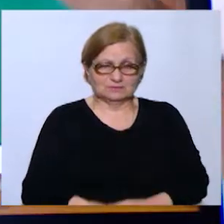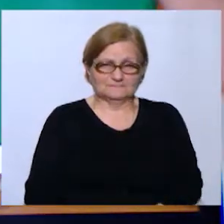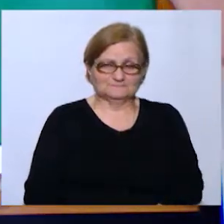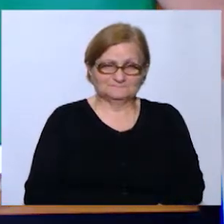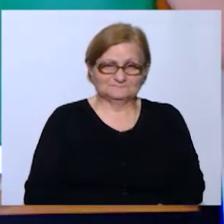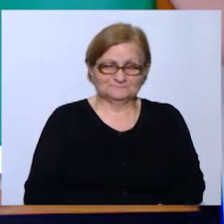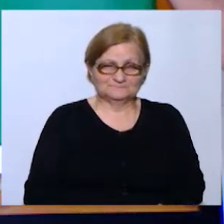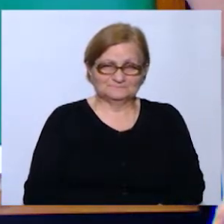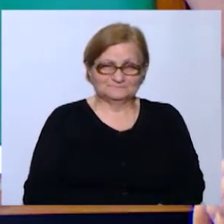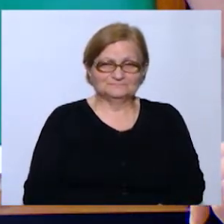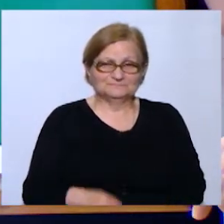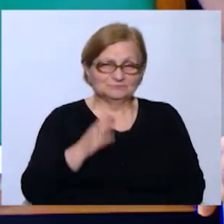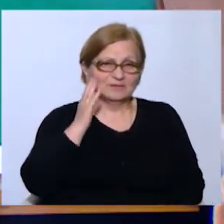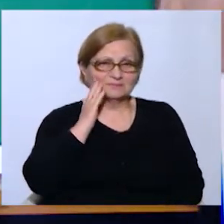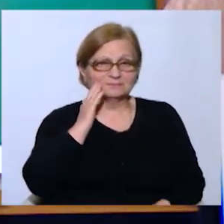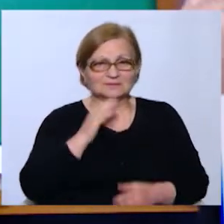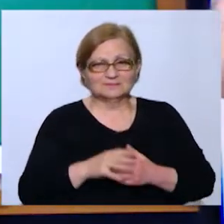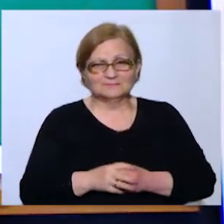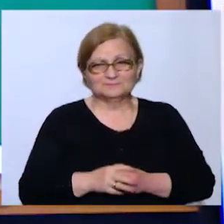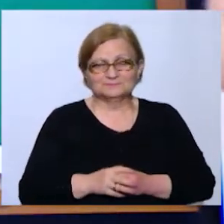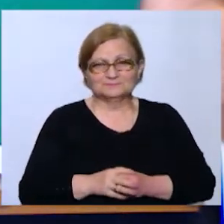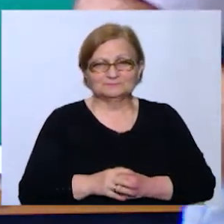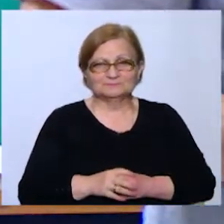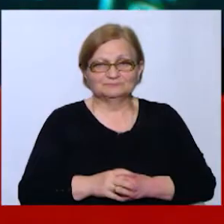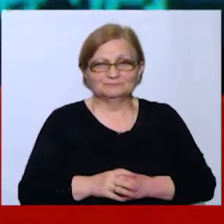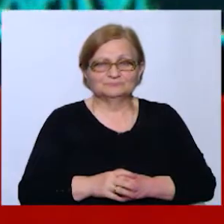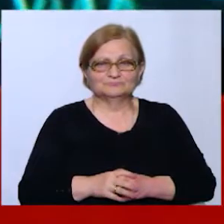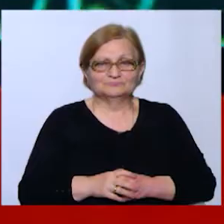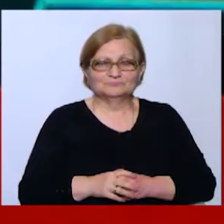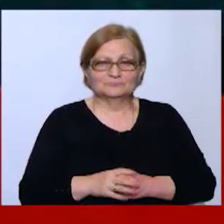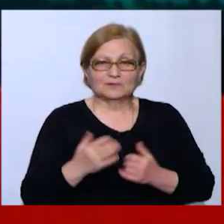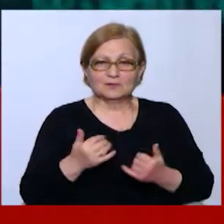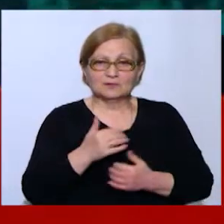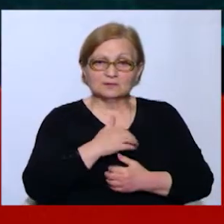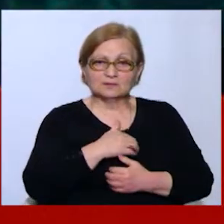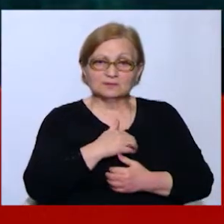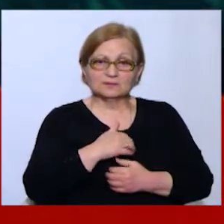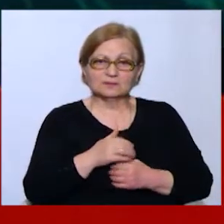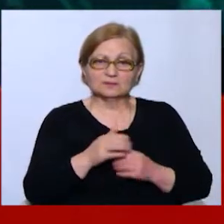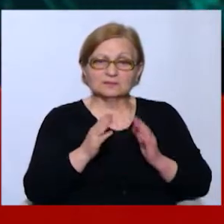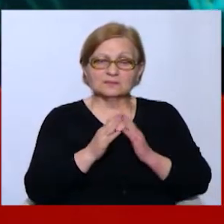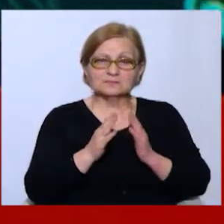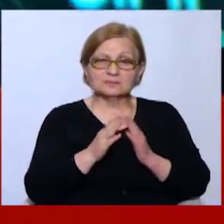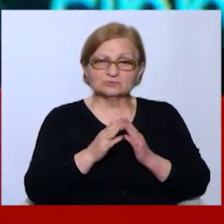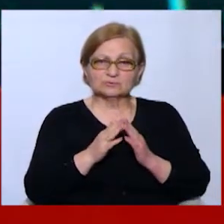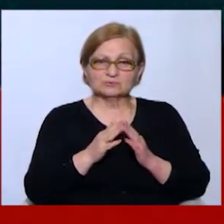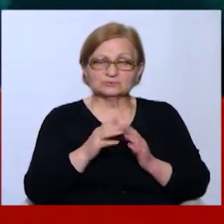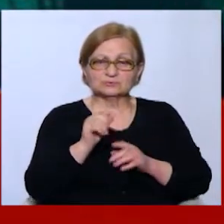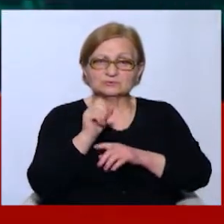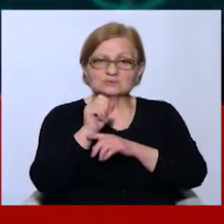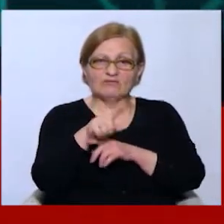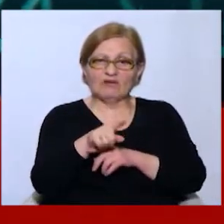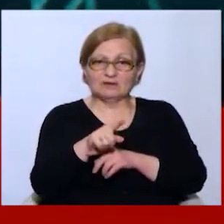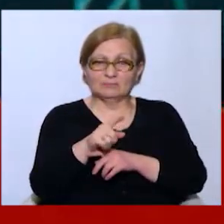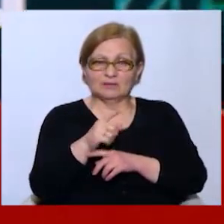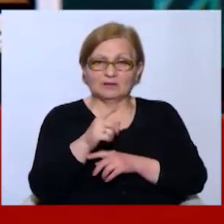14. მართალია. მართალია. ახლა მინდა სახში ერთი ძალიან საინტერესო